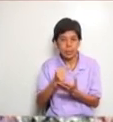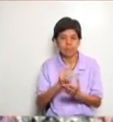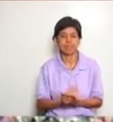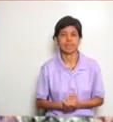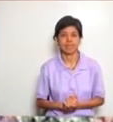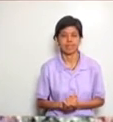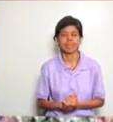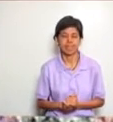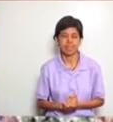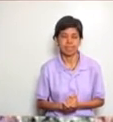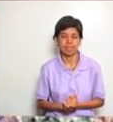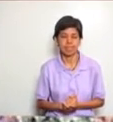y g